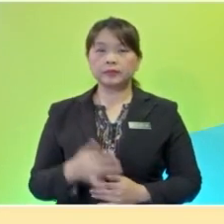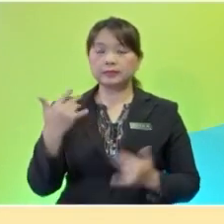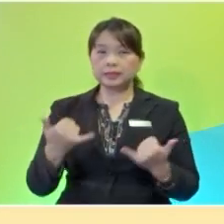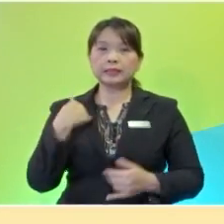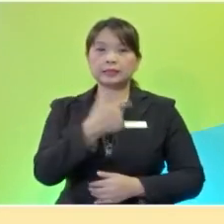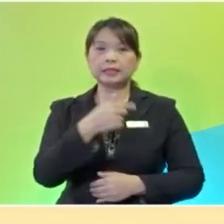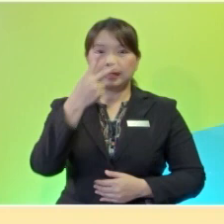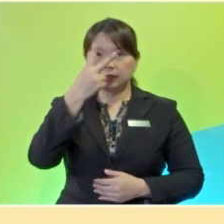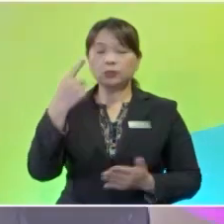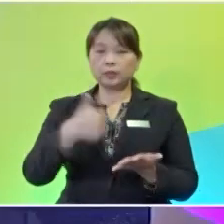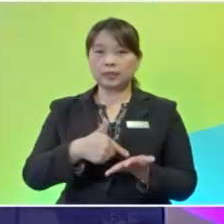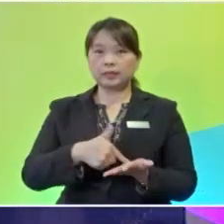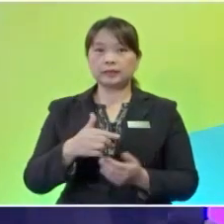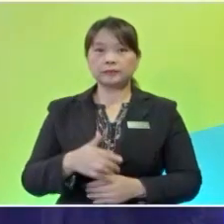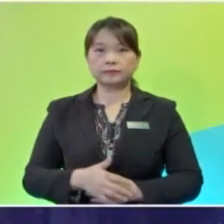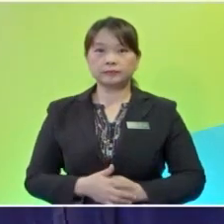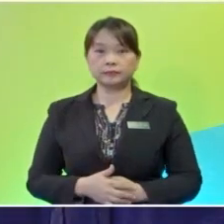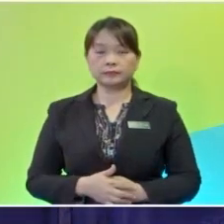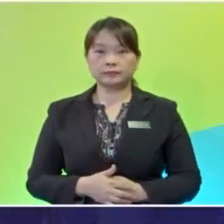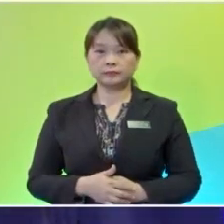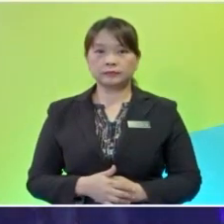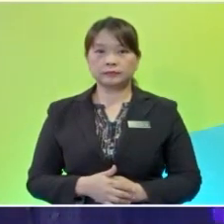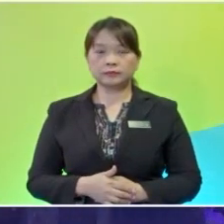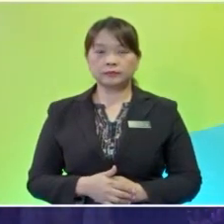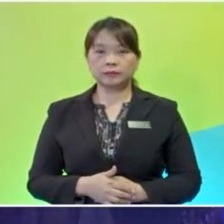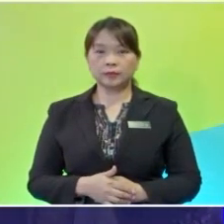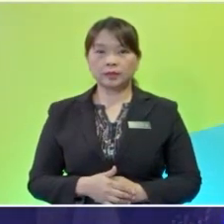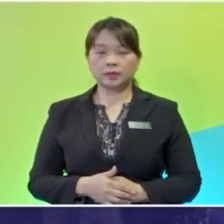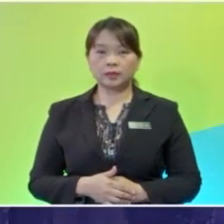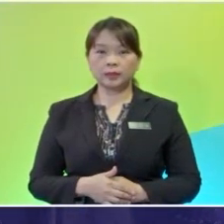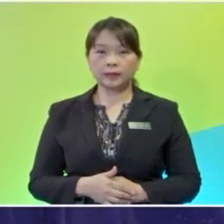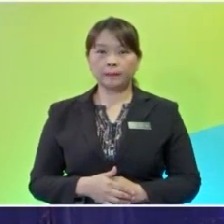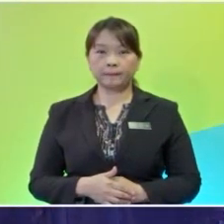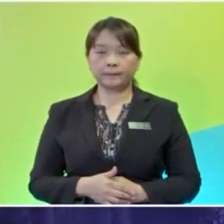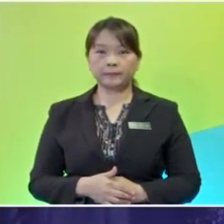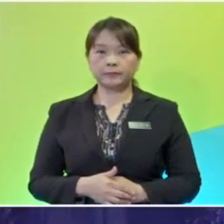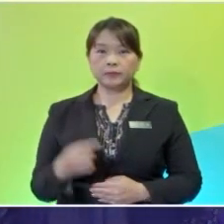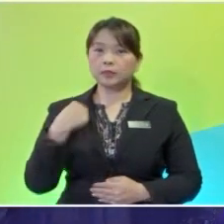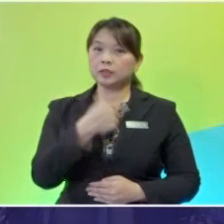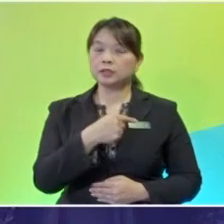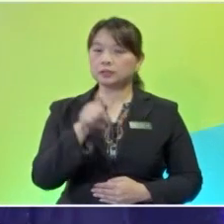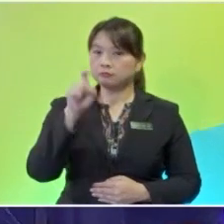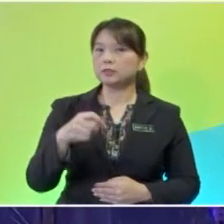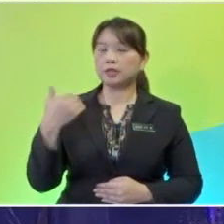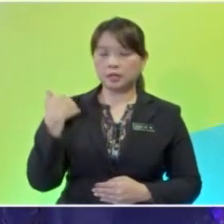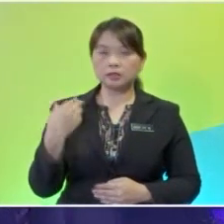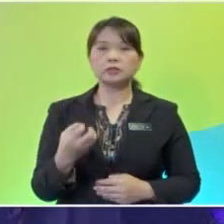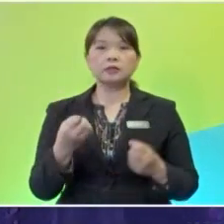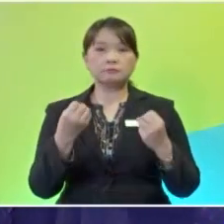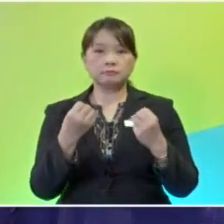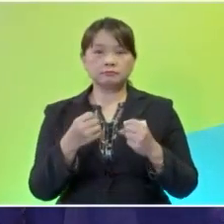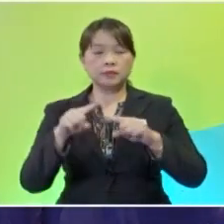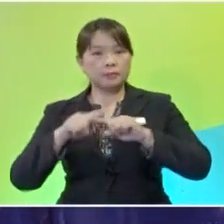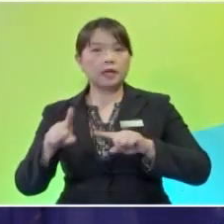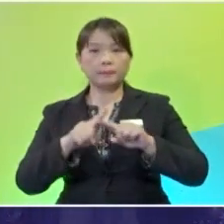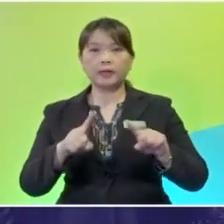我过后在后面的部分会提到。那么呢在课堂的评估呢，我们是少不了那一个多元化的教学还有评估